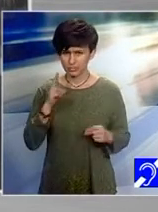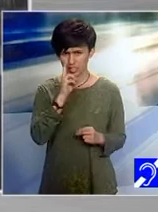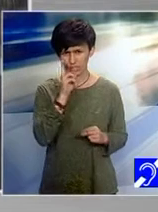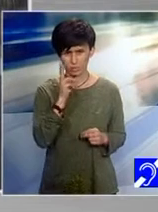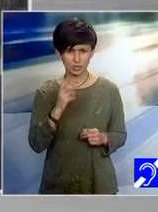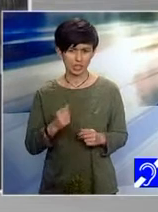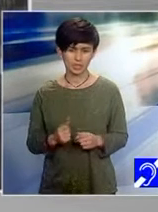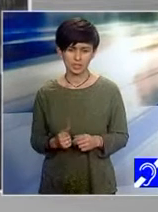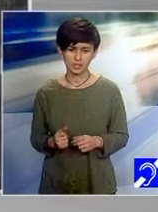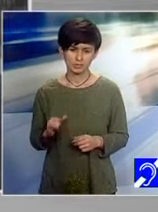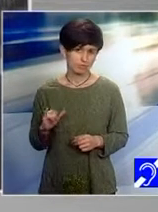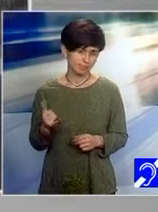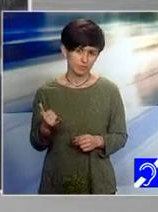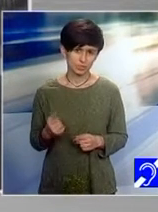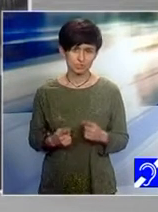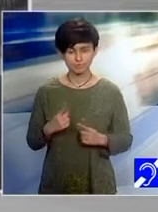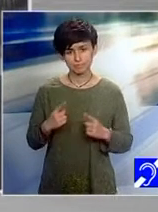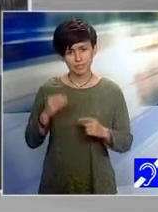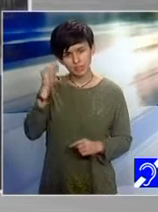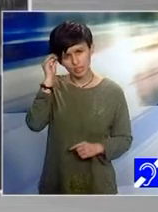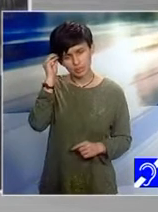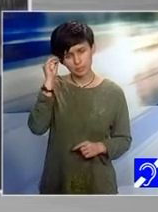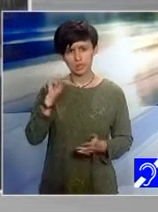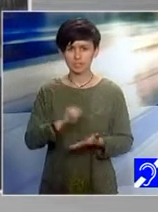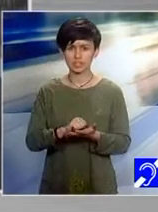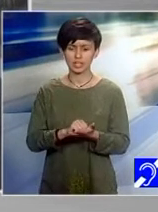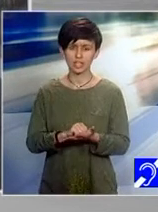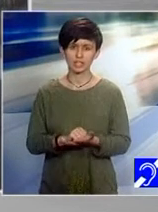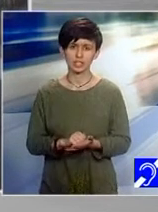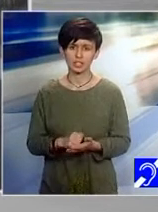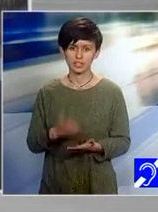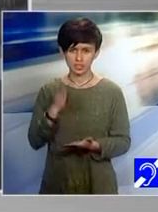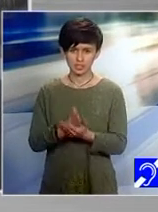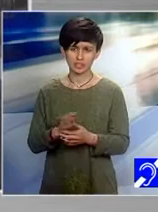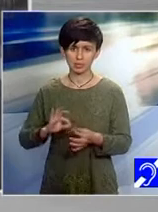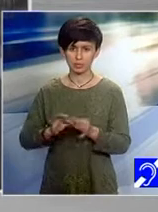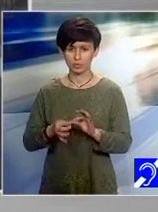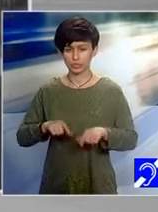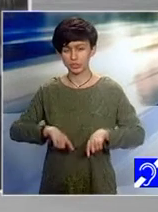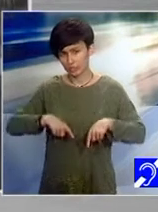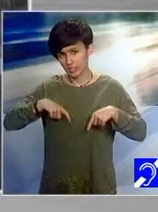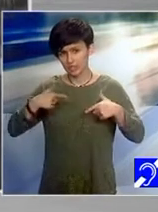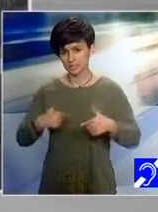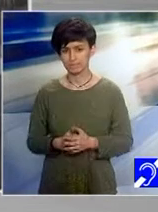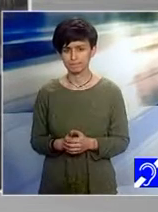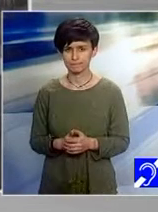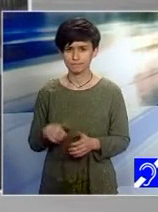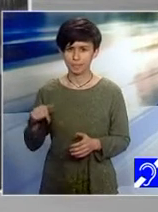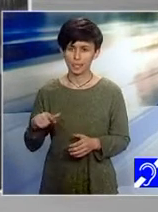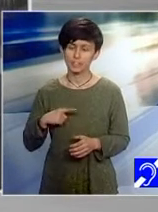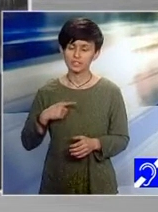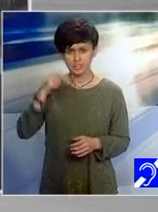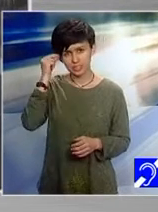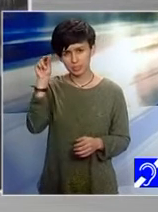și... Dacă mi-amintesc bine, cartea se termină cu cuvântul viață. Deci aceasta este mesajul, că